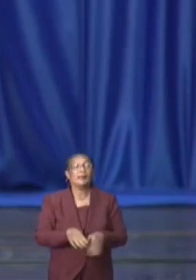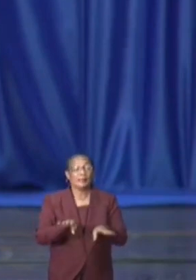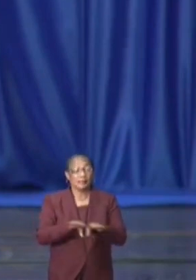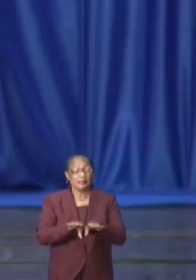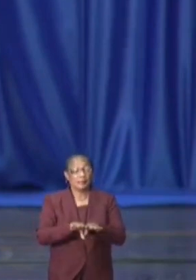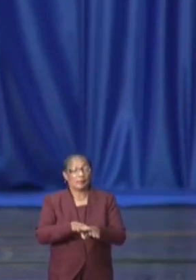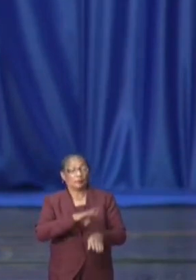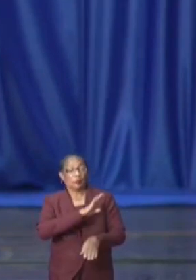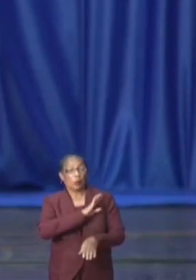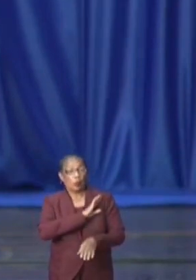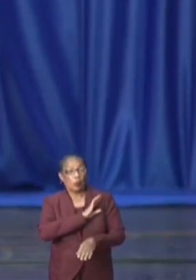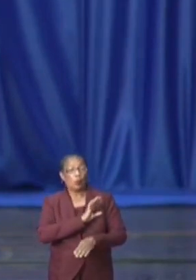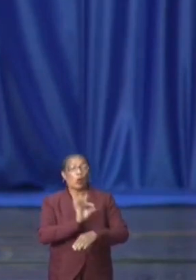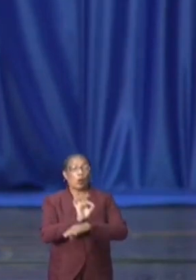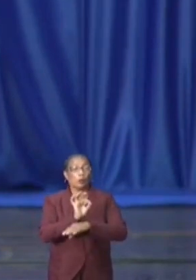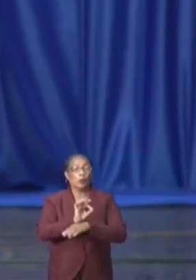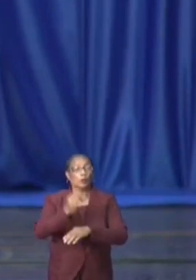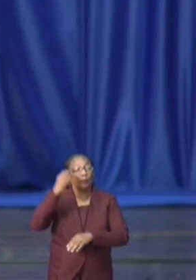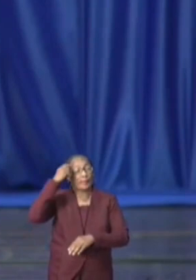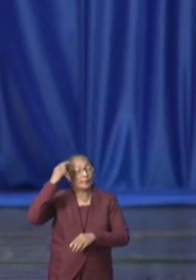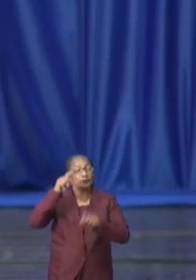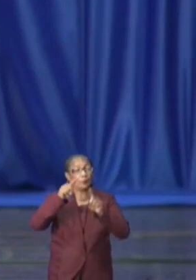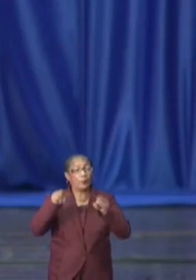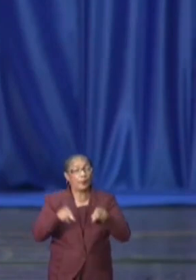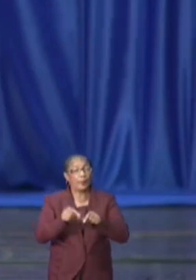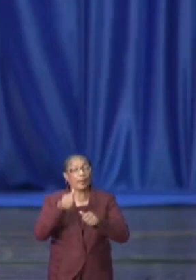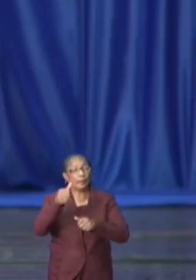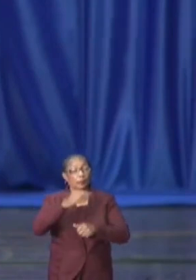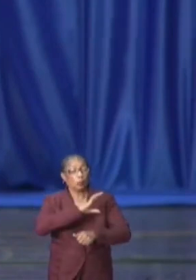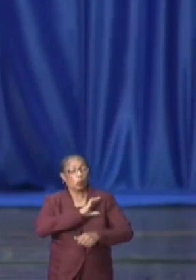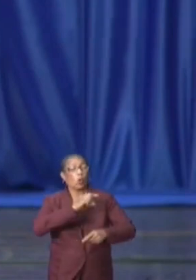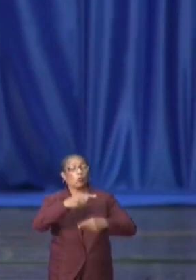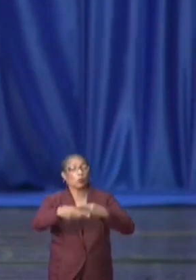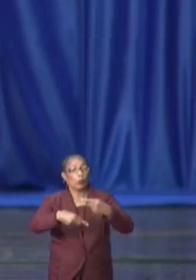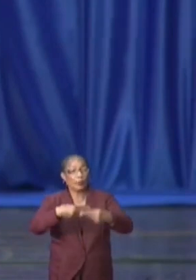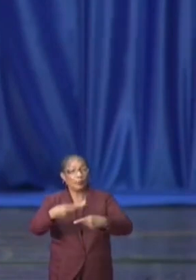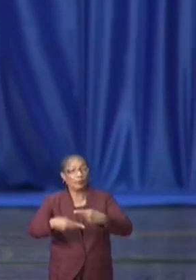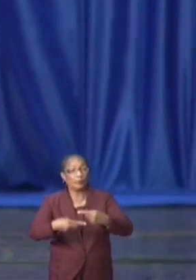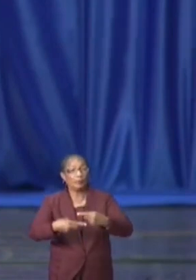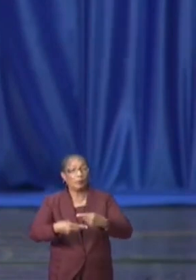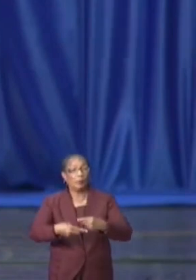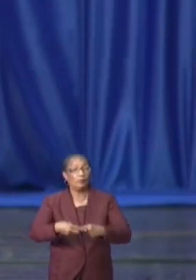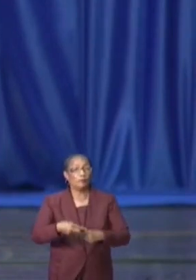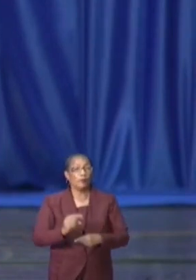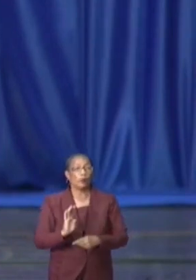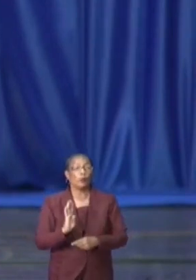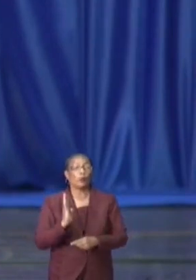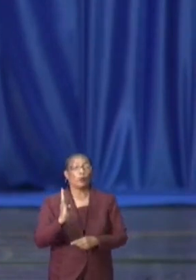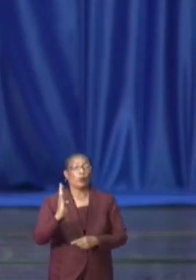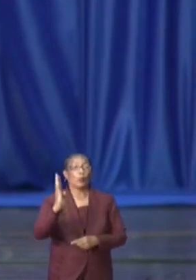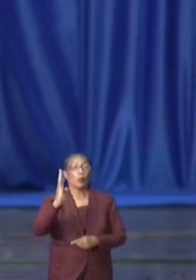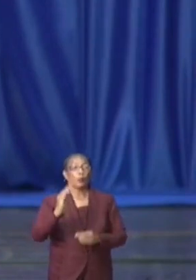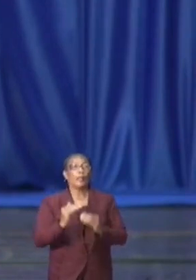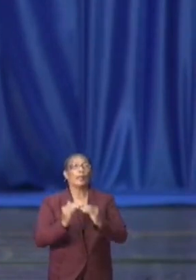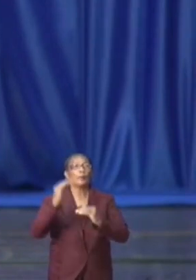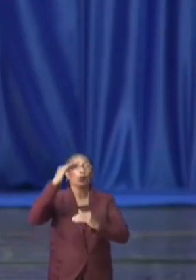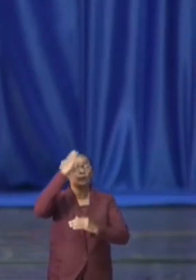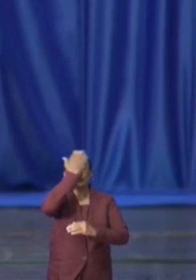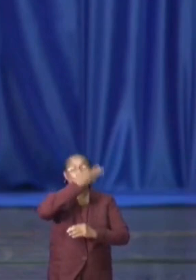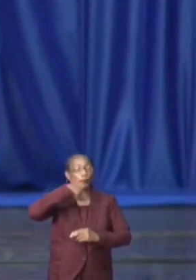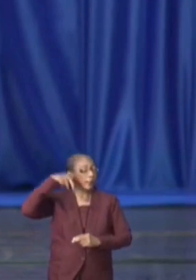Soortgelijke onderwijsplannen zullen ook worden ontwikkeld voor Brokopondo en boven